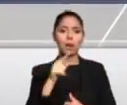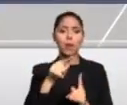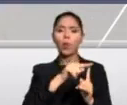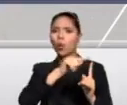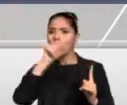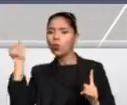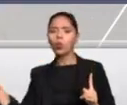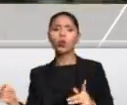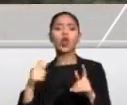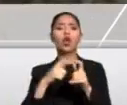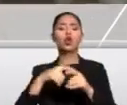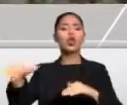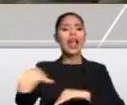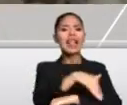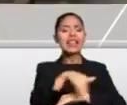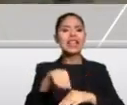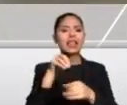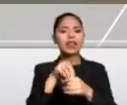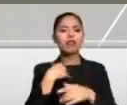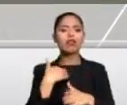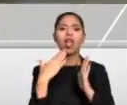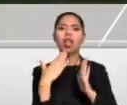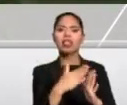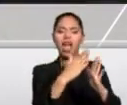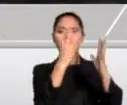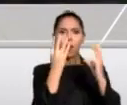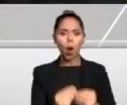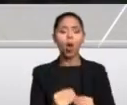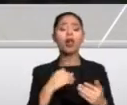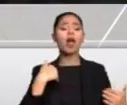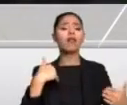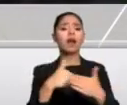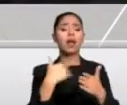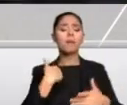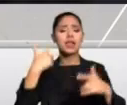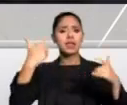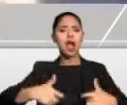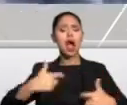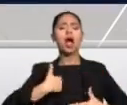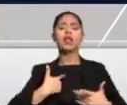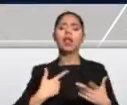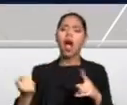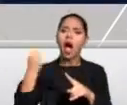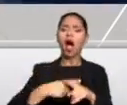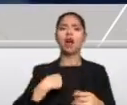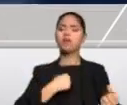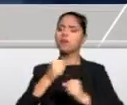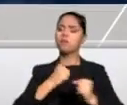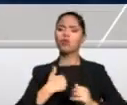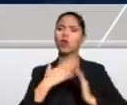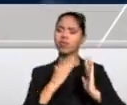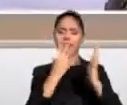uzun güney sınırımızda da istikrar sağlanana kadar sahada aktif bir şekilde yer